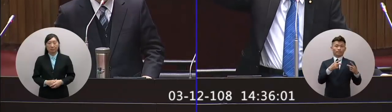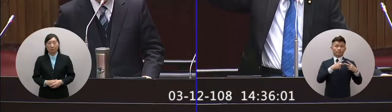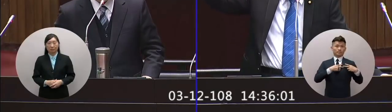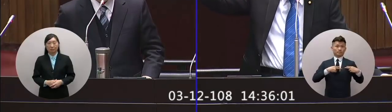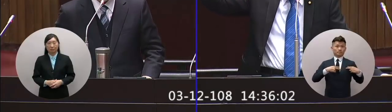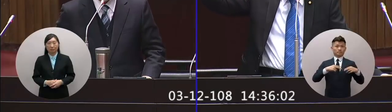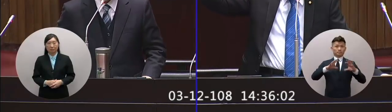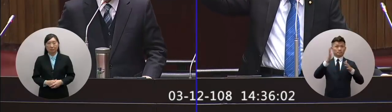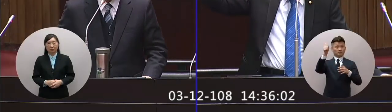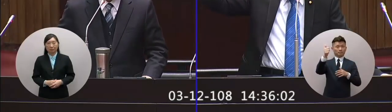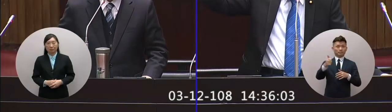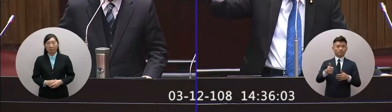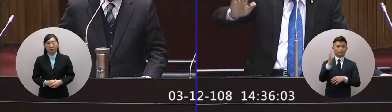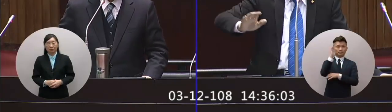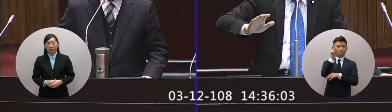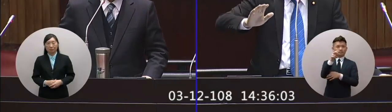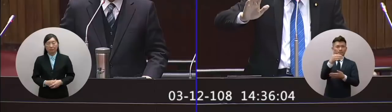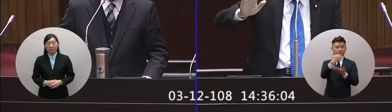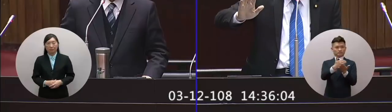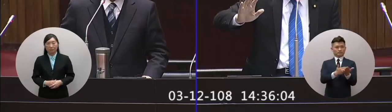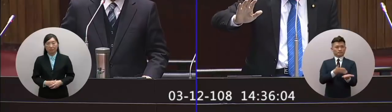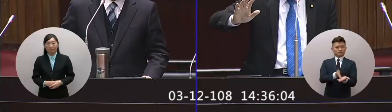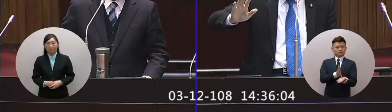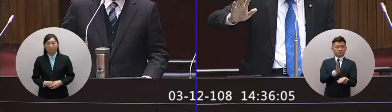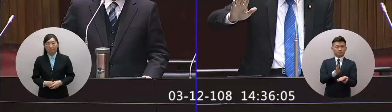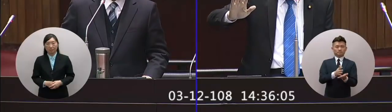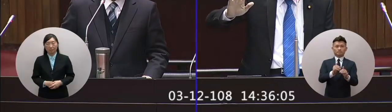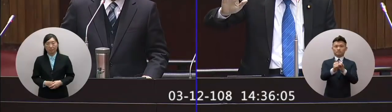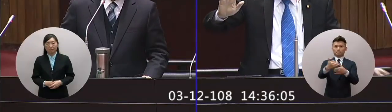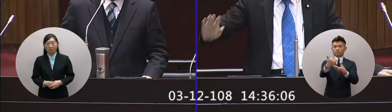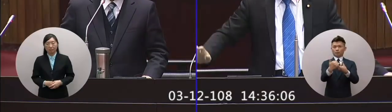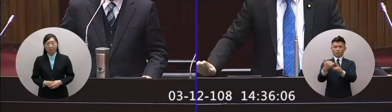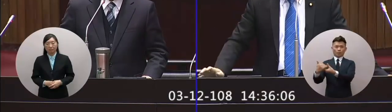拿了一堆证件，然后大家投给他